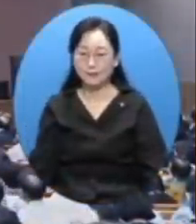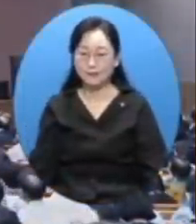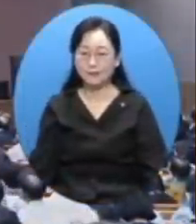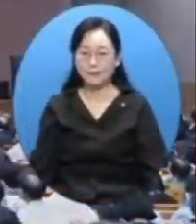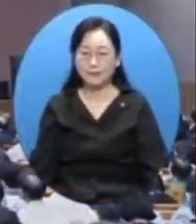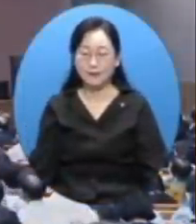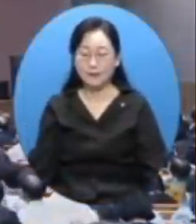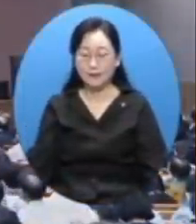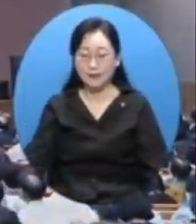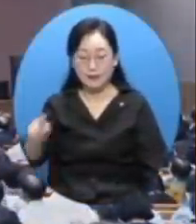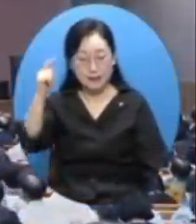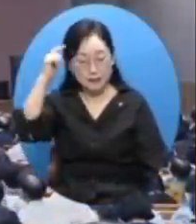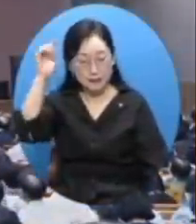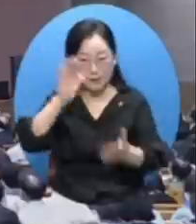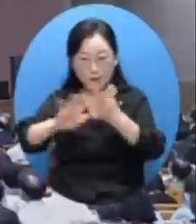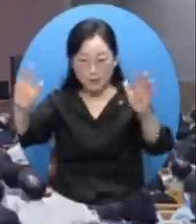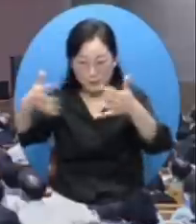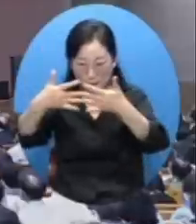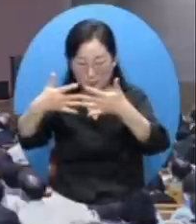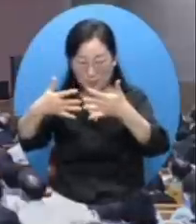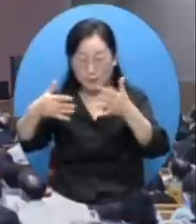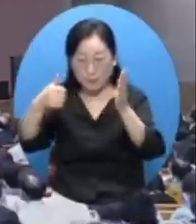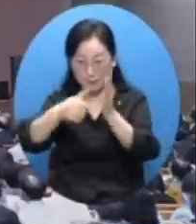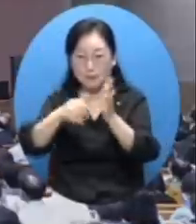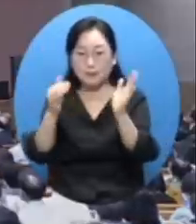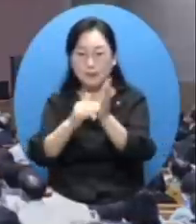그들이 평화조약을 맺고 난 다음